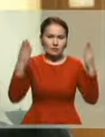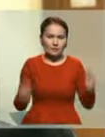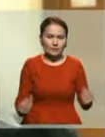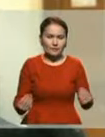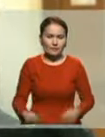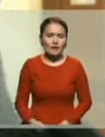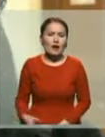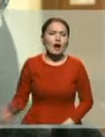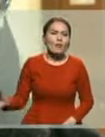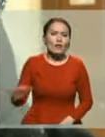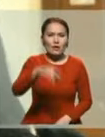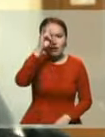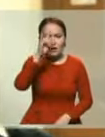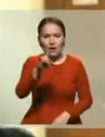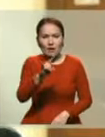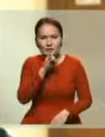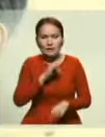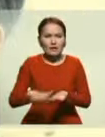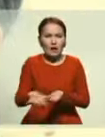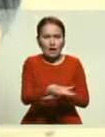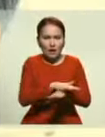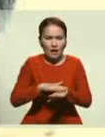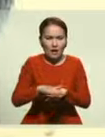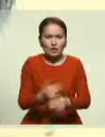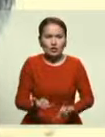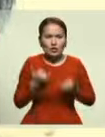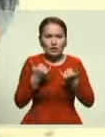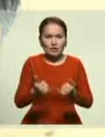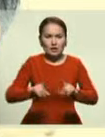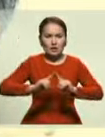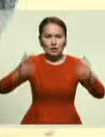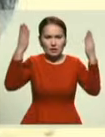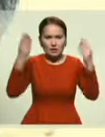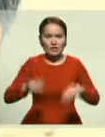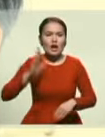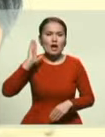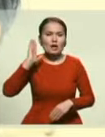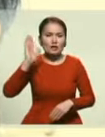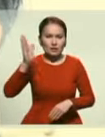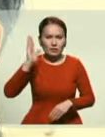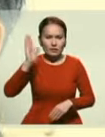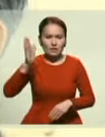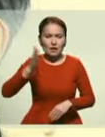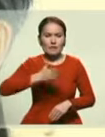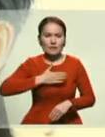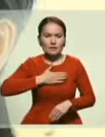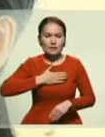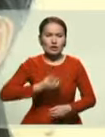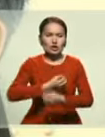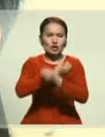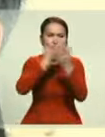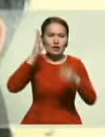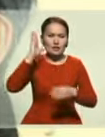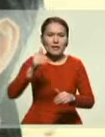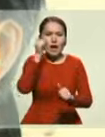Бүгін барлық қазақстандықтар үшін жалпы ерекше күн. Еліміздің болашағы жарқын келешегіміз үшін